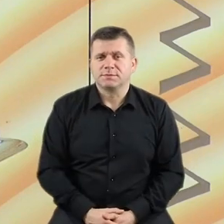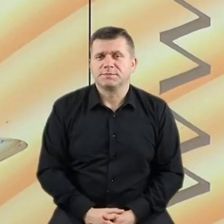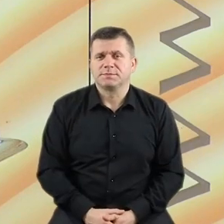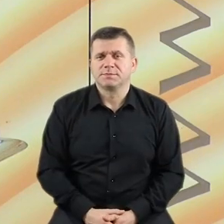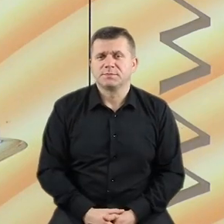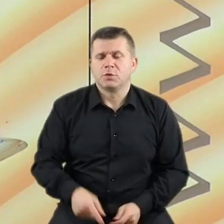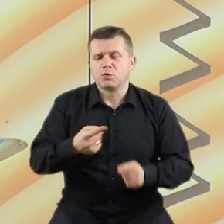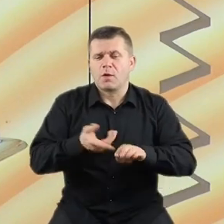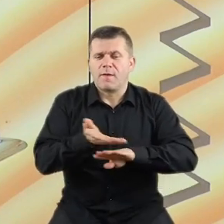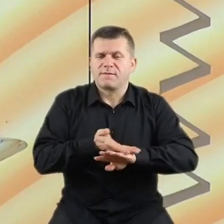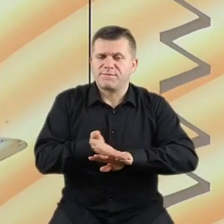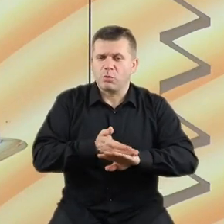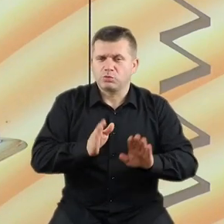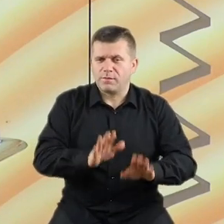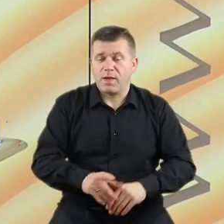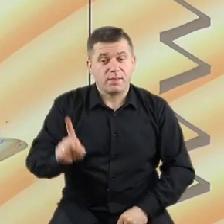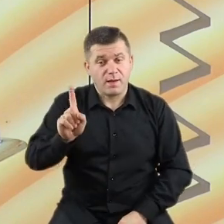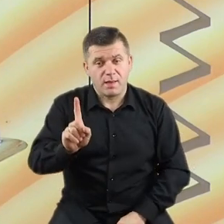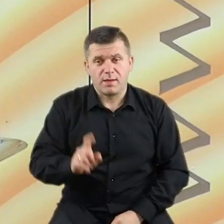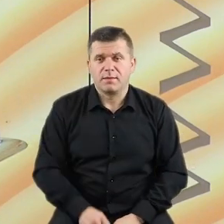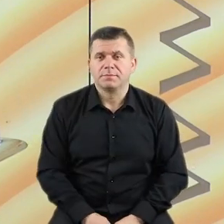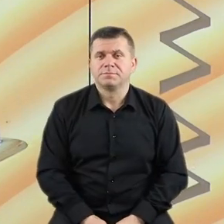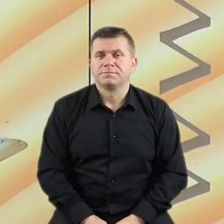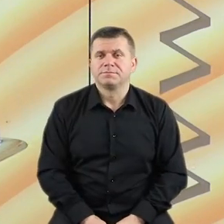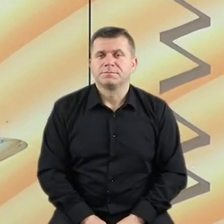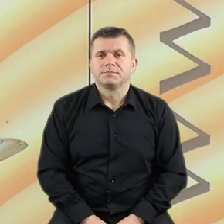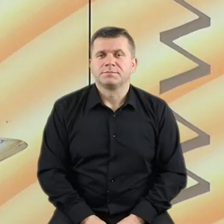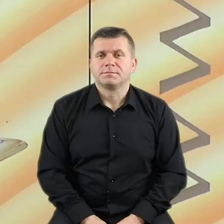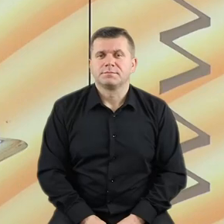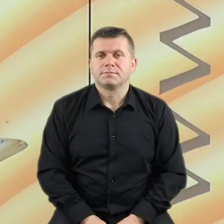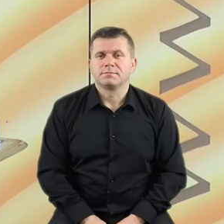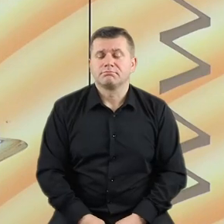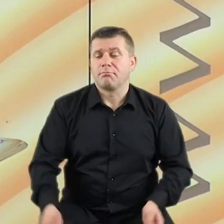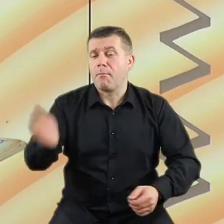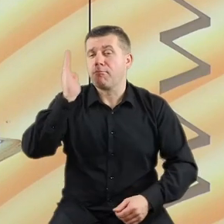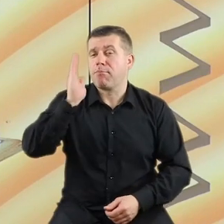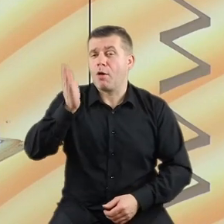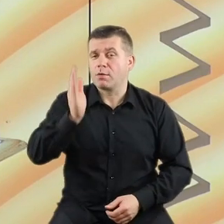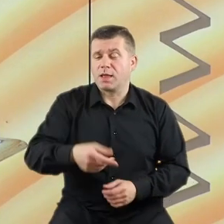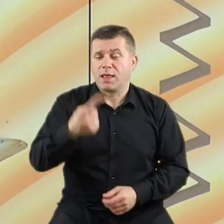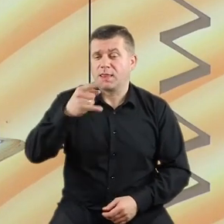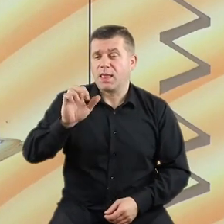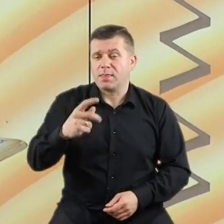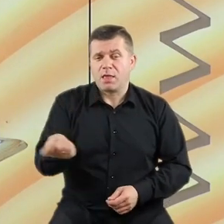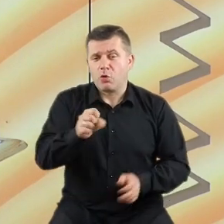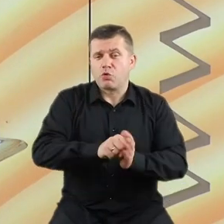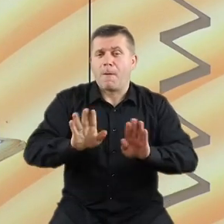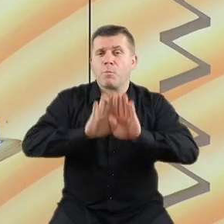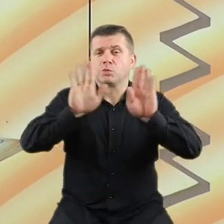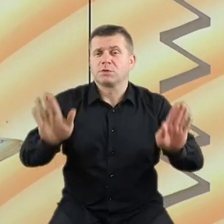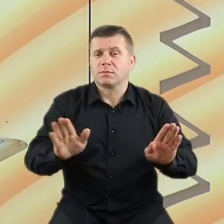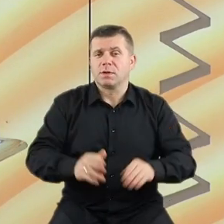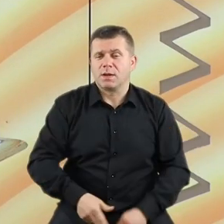może jest tak zafałszowane. Ale chodzi o to, że potem Dina jedzie na przykład do